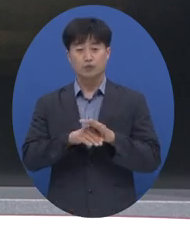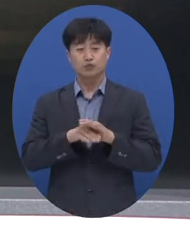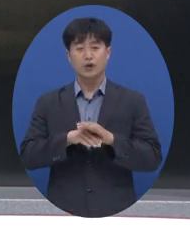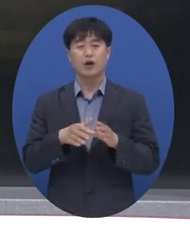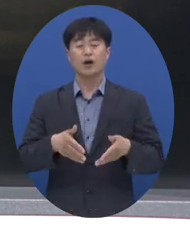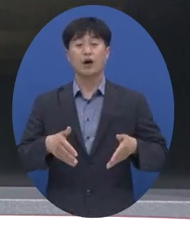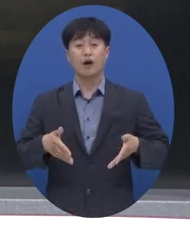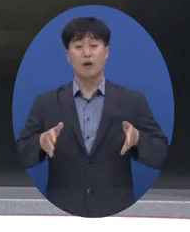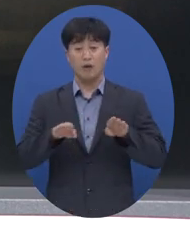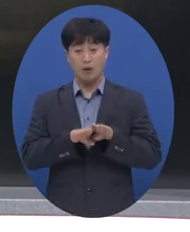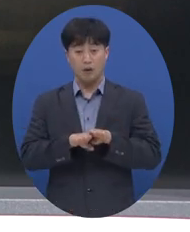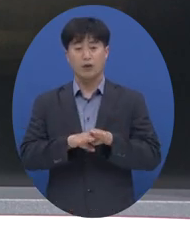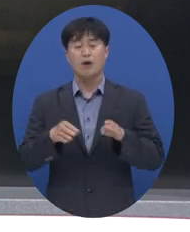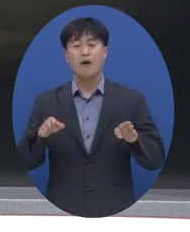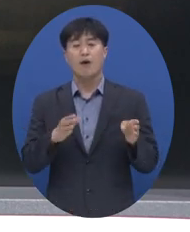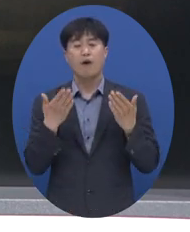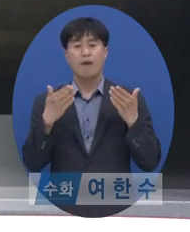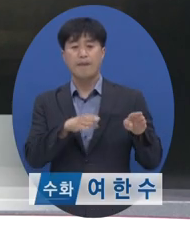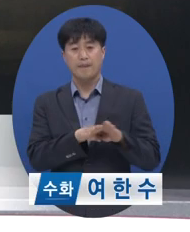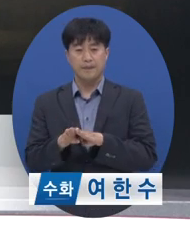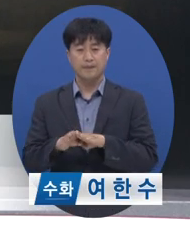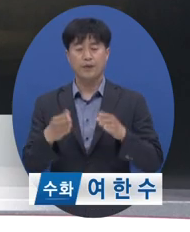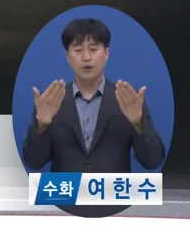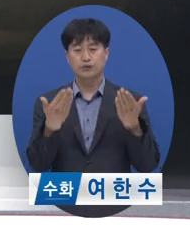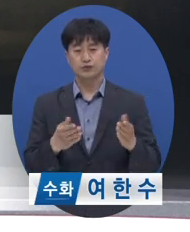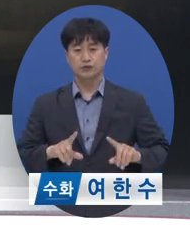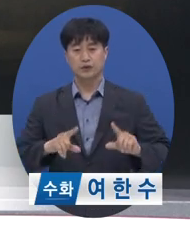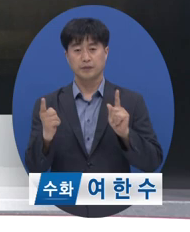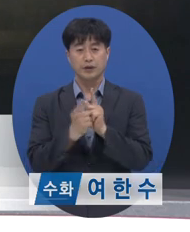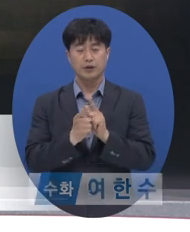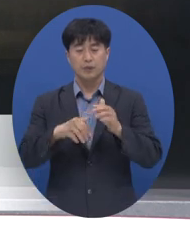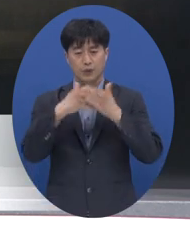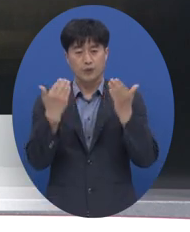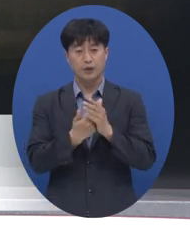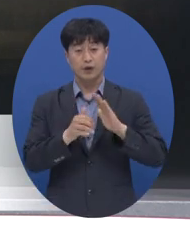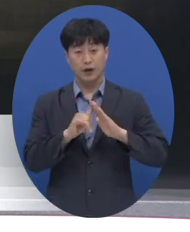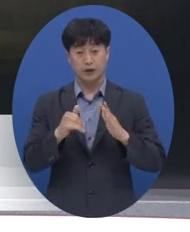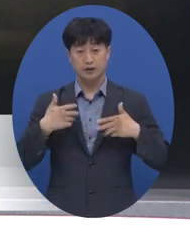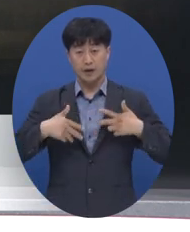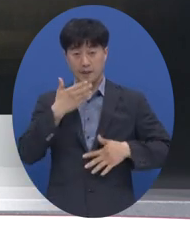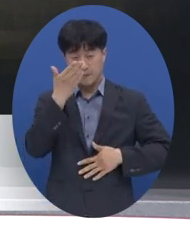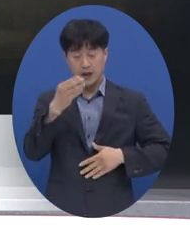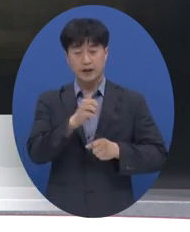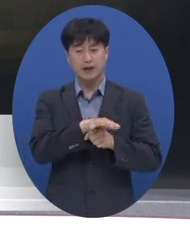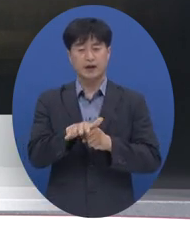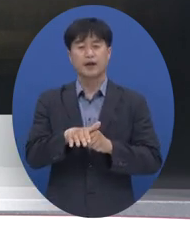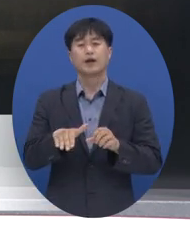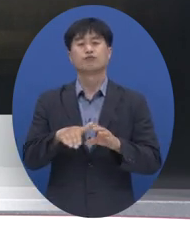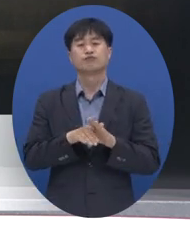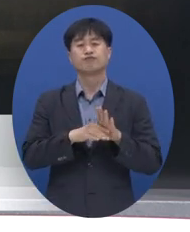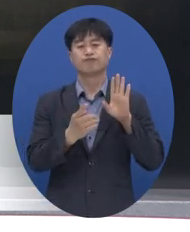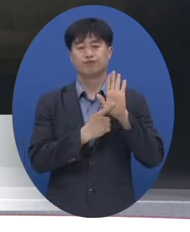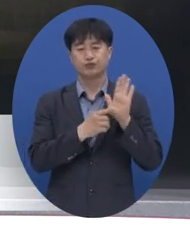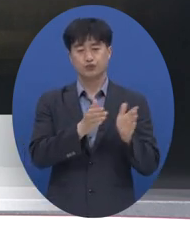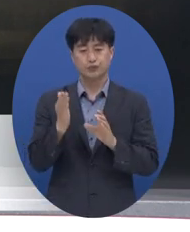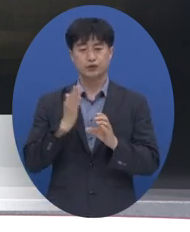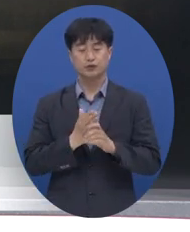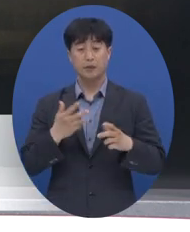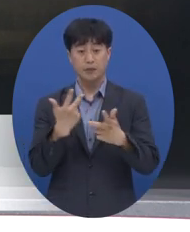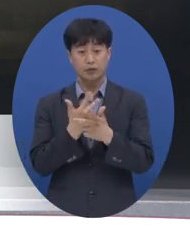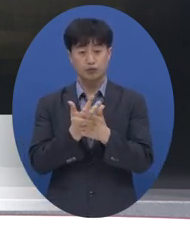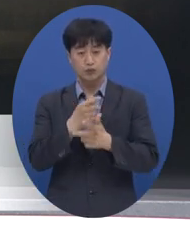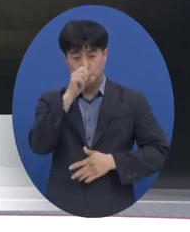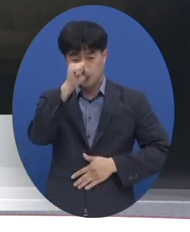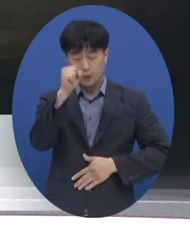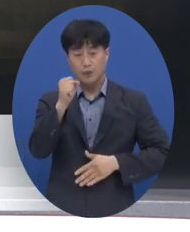경기도 문화예전당은 여름방학과 휴가철을 맞아 온 가족이 즐길 수 있는 다채로운 문화공연을 준비하고 있는데요.